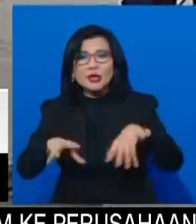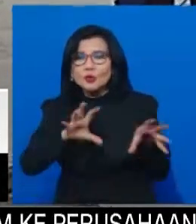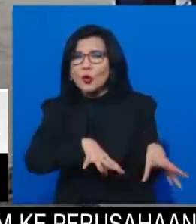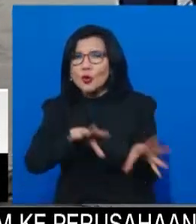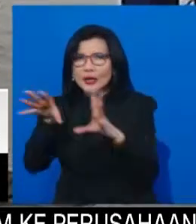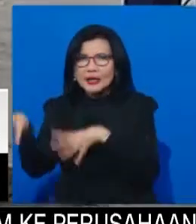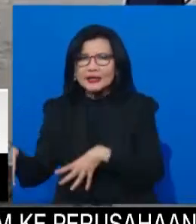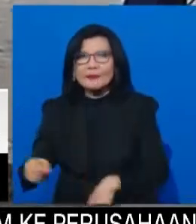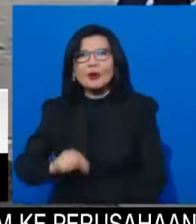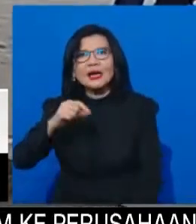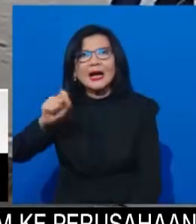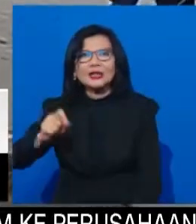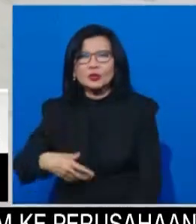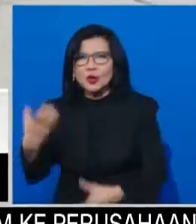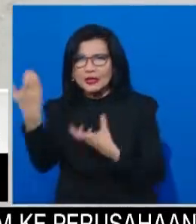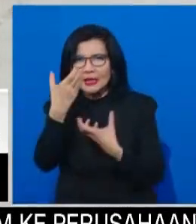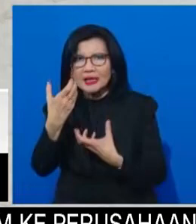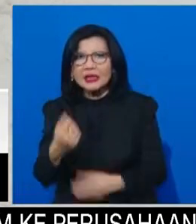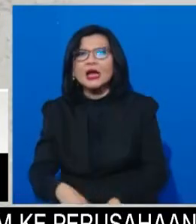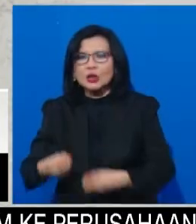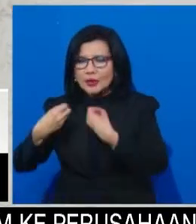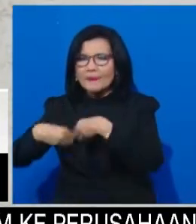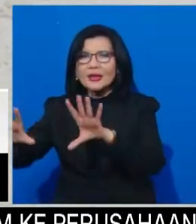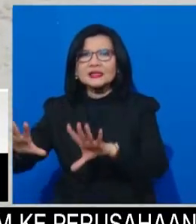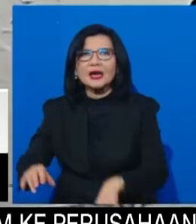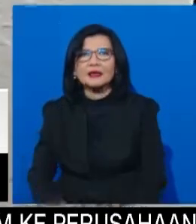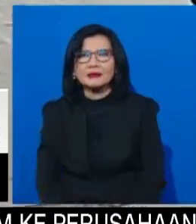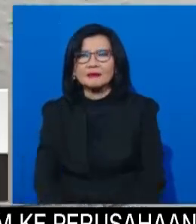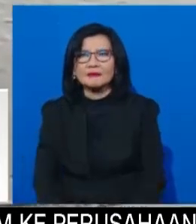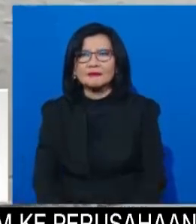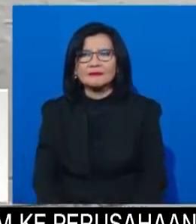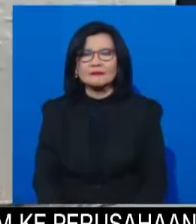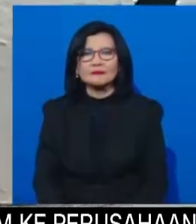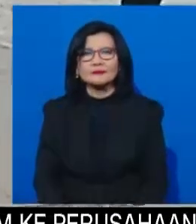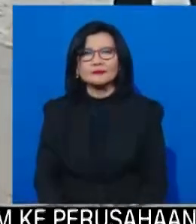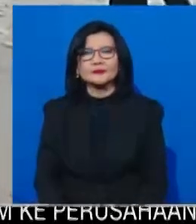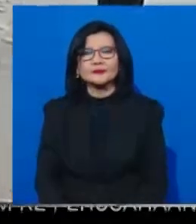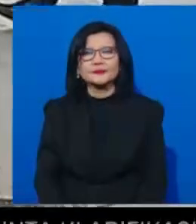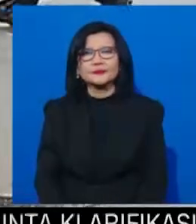ke kantor damkar Asahan sebelum dilepas ke alam liar. Tim Liputan CNN Indonesia.